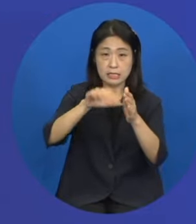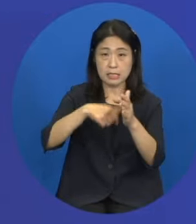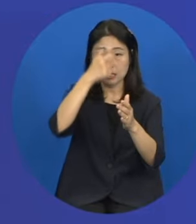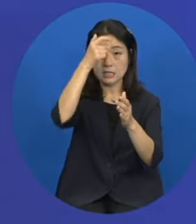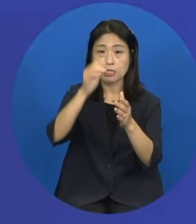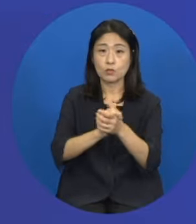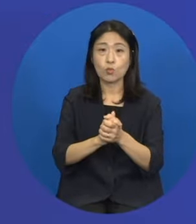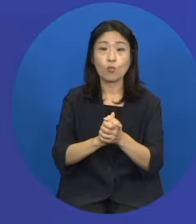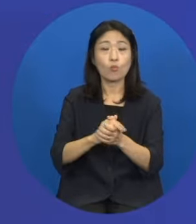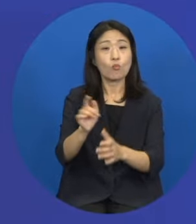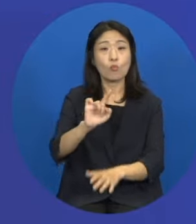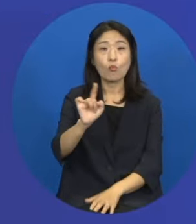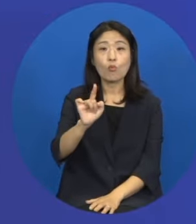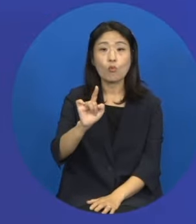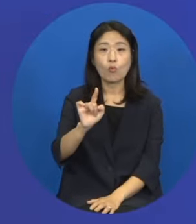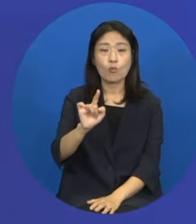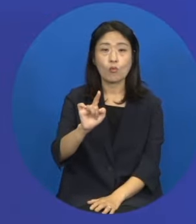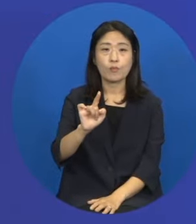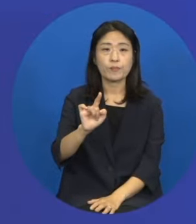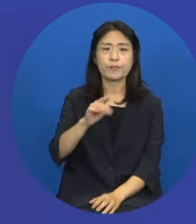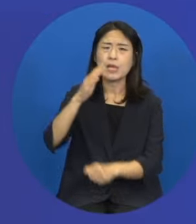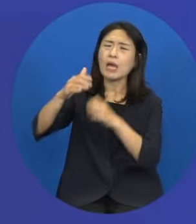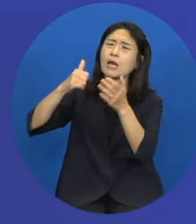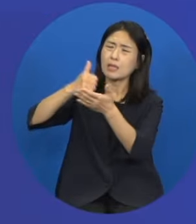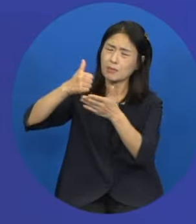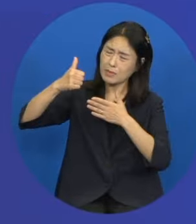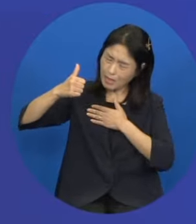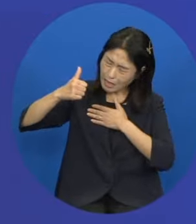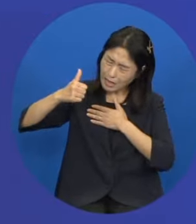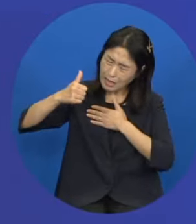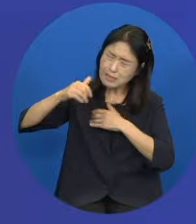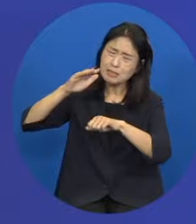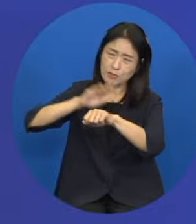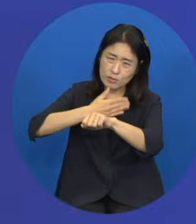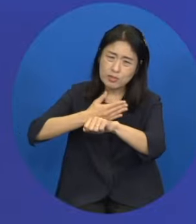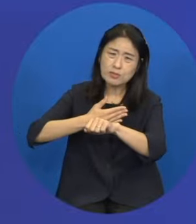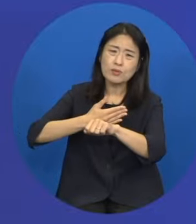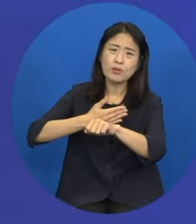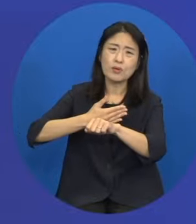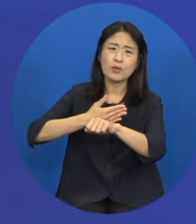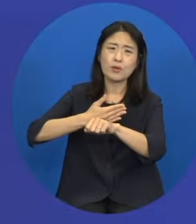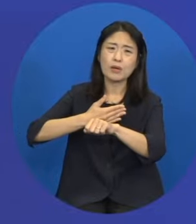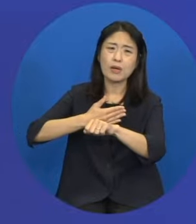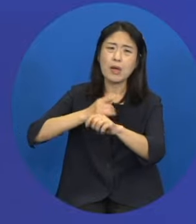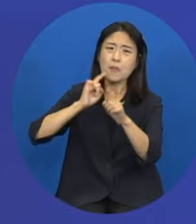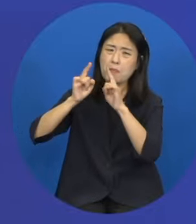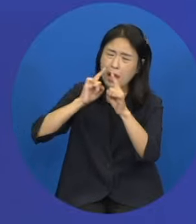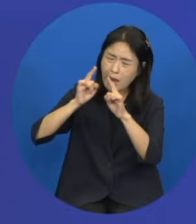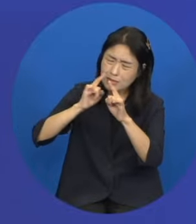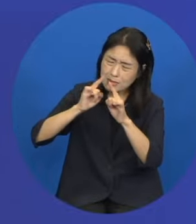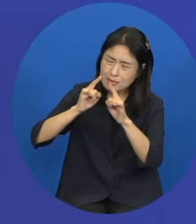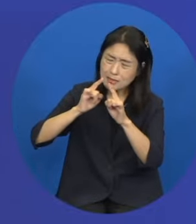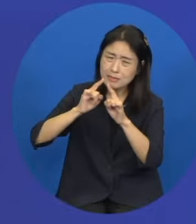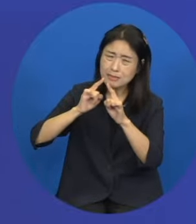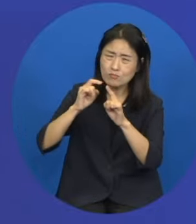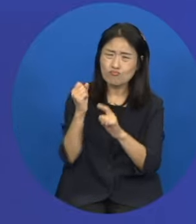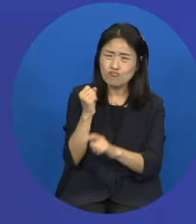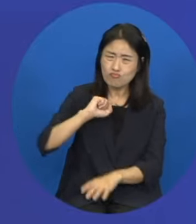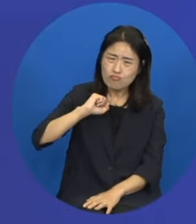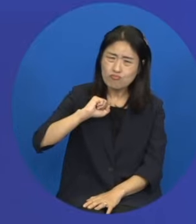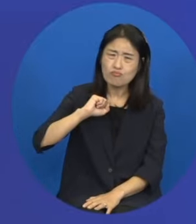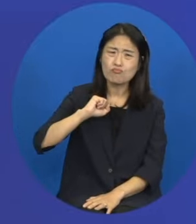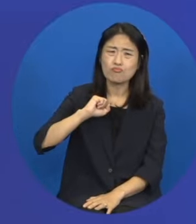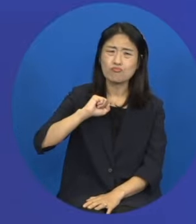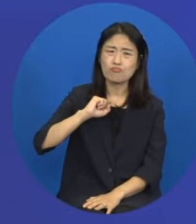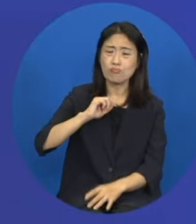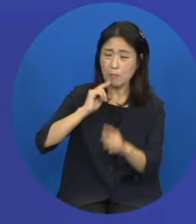여러분 잘 읽어보시면 무슨 기도입니까? 하나님, 우리가 잘못했습니다. 우리가 하나님 말씀을 저버리고